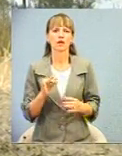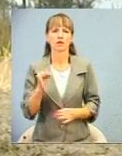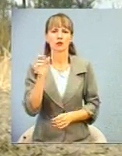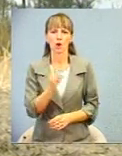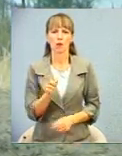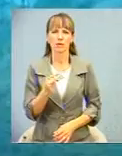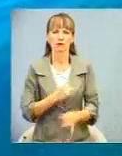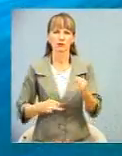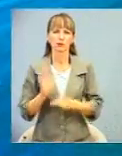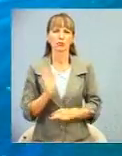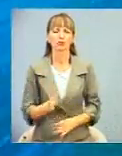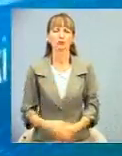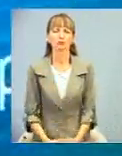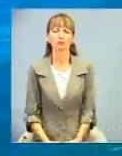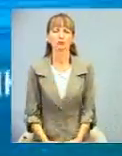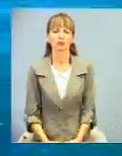можливими інвесторами.